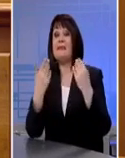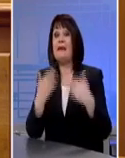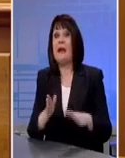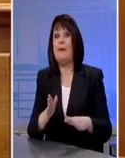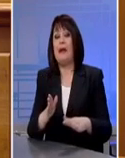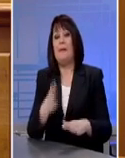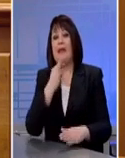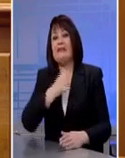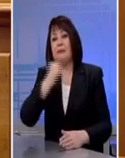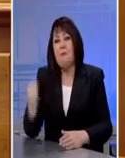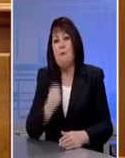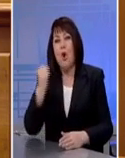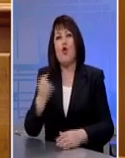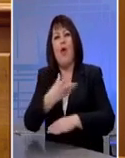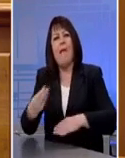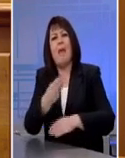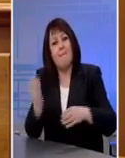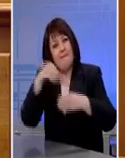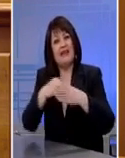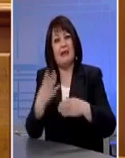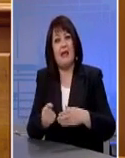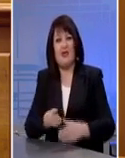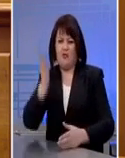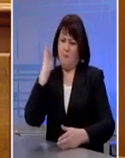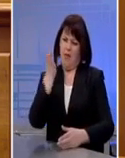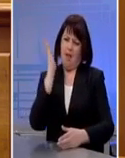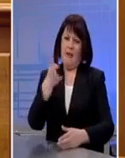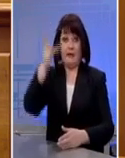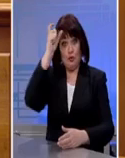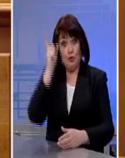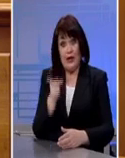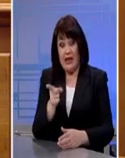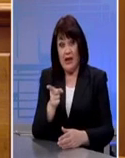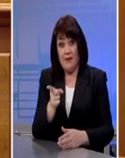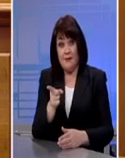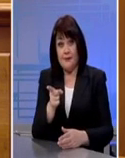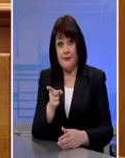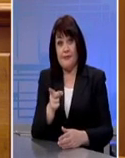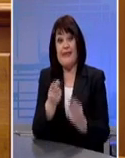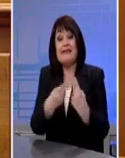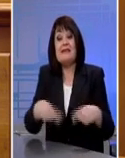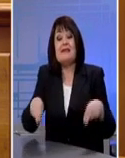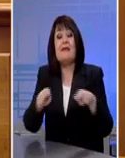πόνου και αίματος τα πέτυχα να καταδικάζουν την Τουρκία στο Συμβούλιο